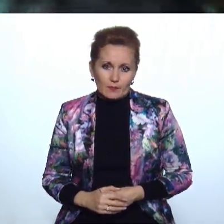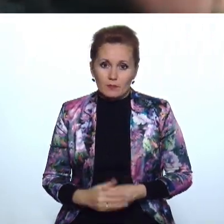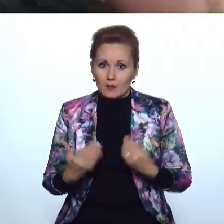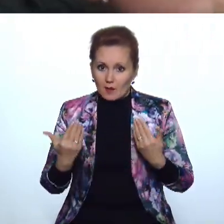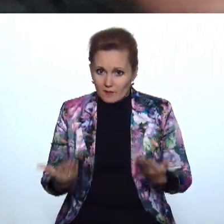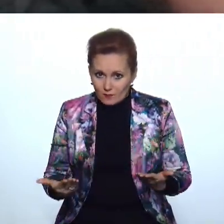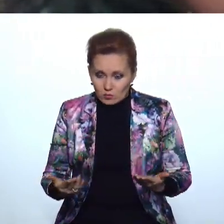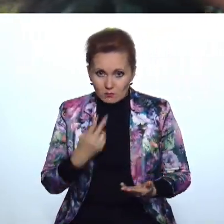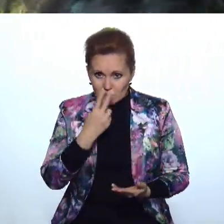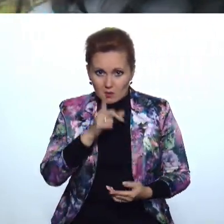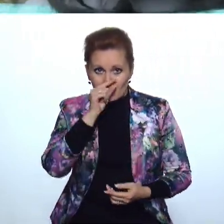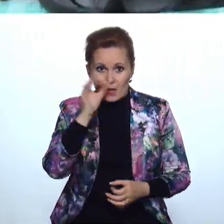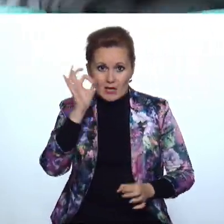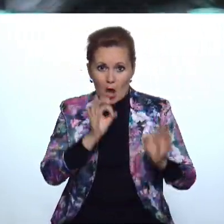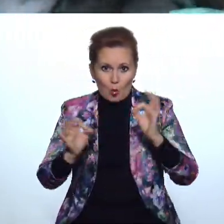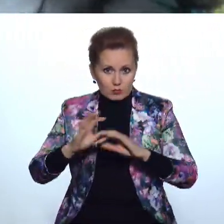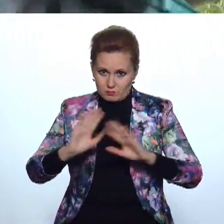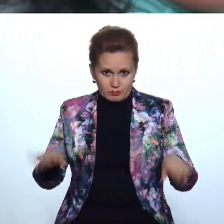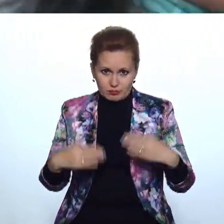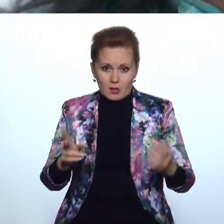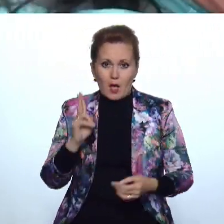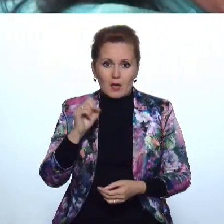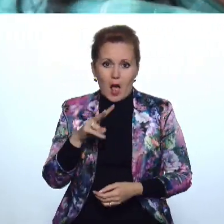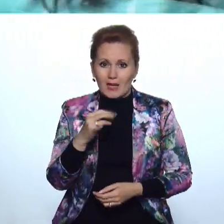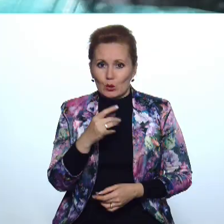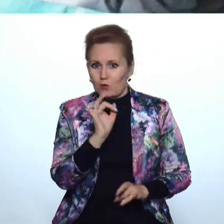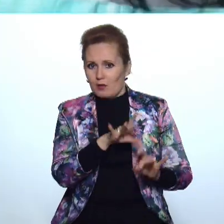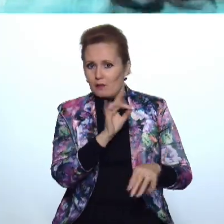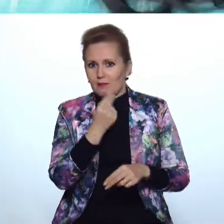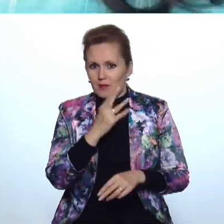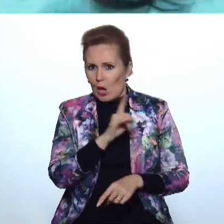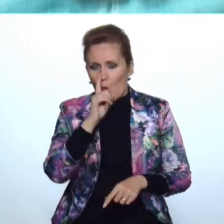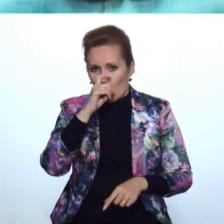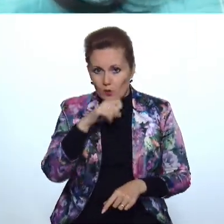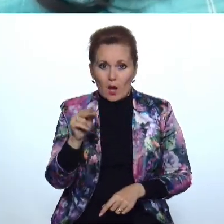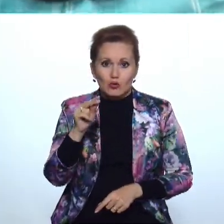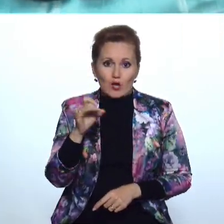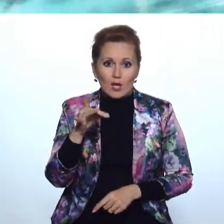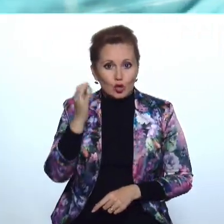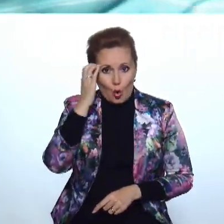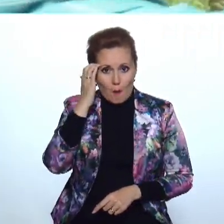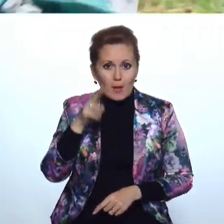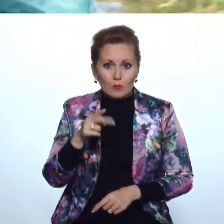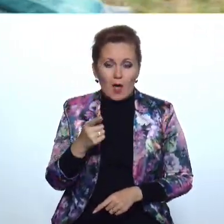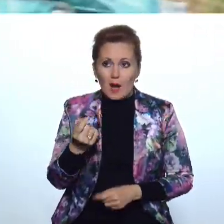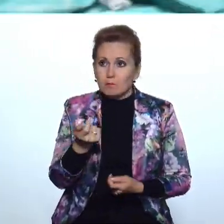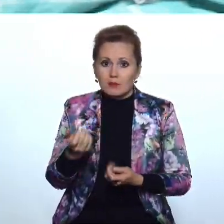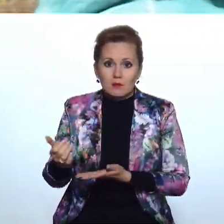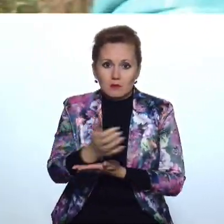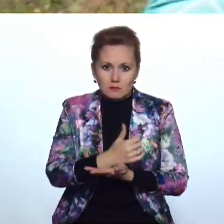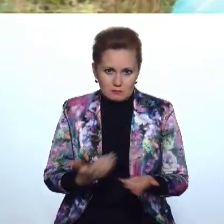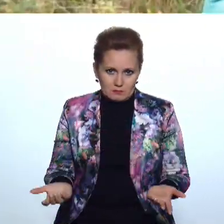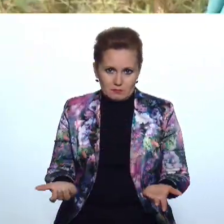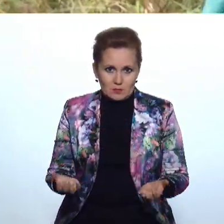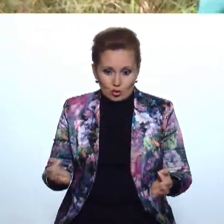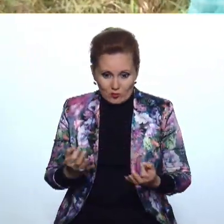Вот черноплодка, ничего нет. Калину, конечно, они не едят, она горькая. Вон черноплодка. Я пошла собирать, даже топтать